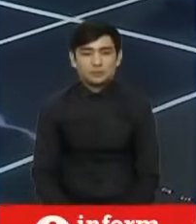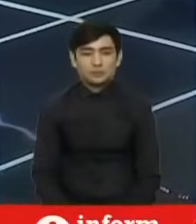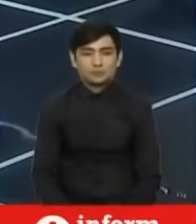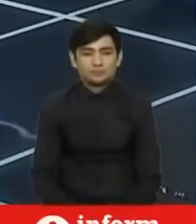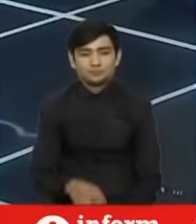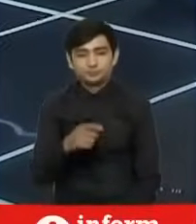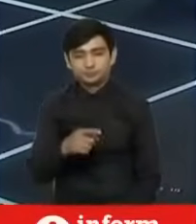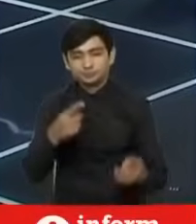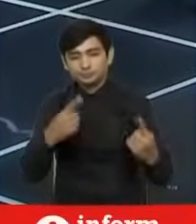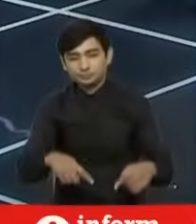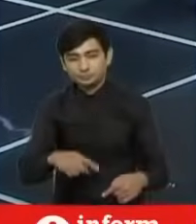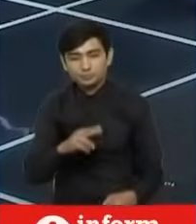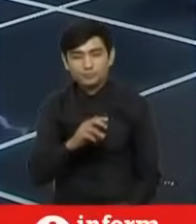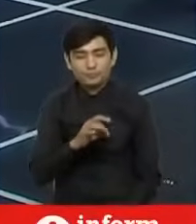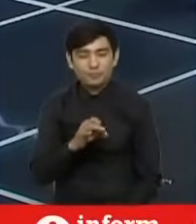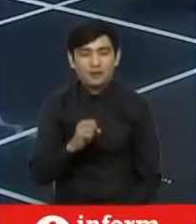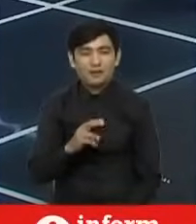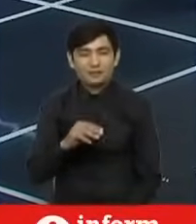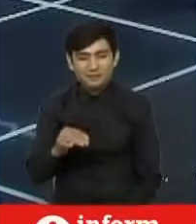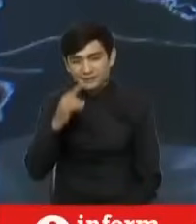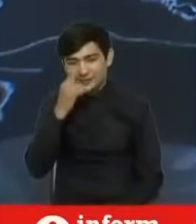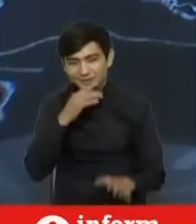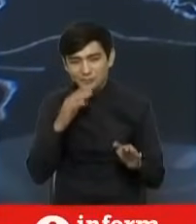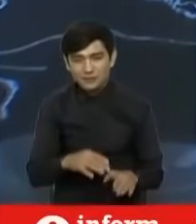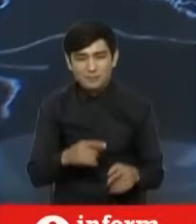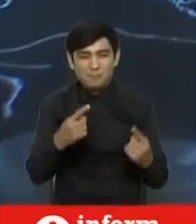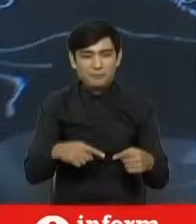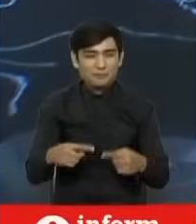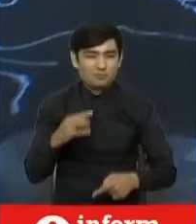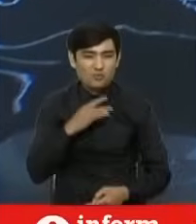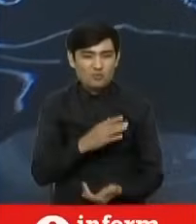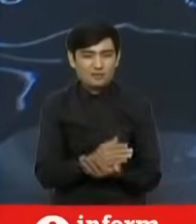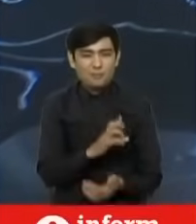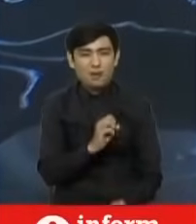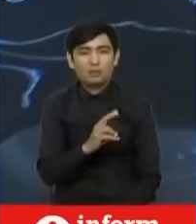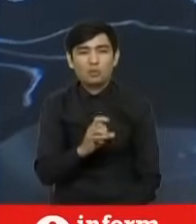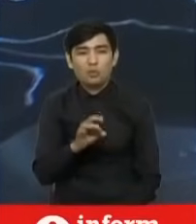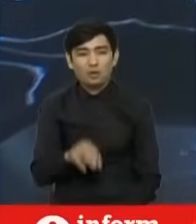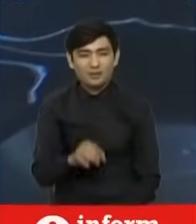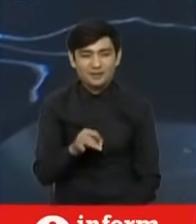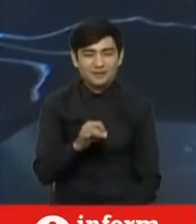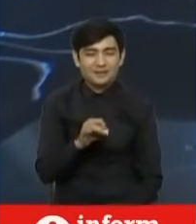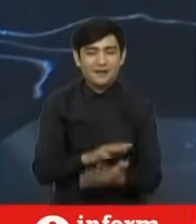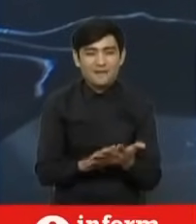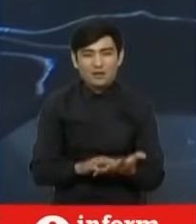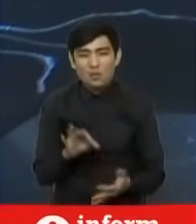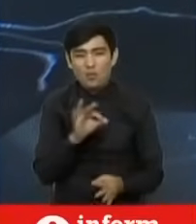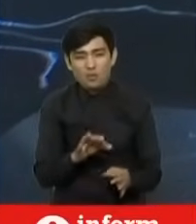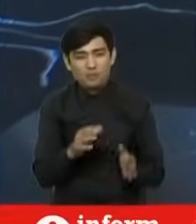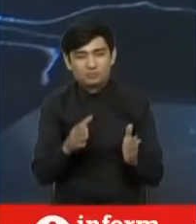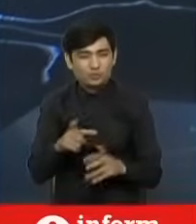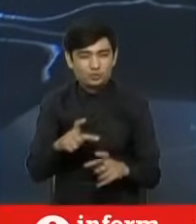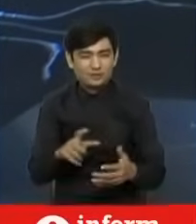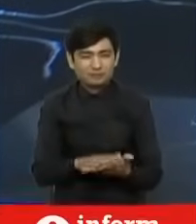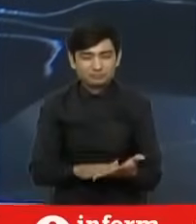Практика банкротства физических лиц в Казахстане не прижилась, считают эксперты. К началу этого года заявления о признании банкротами